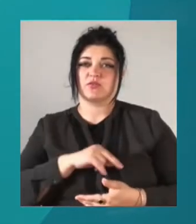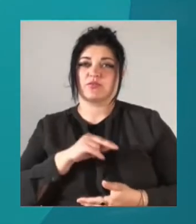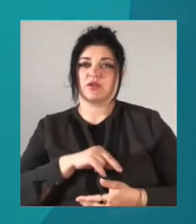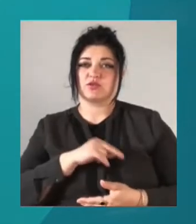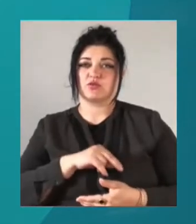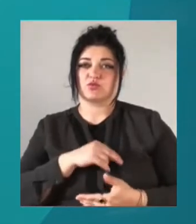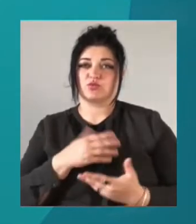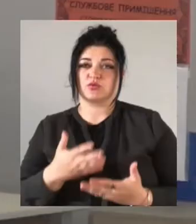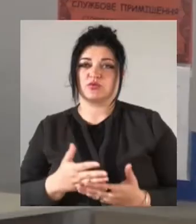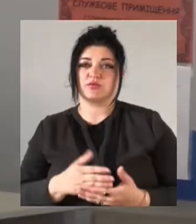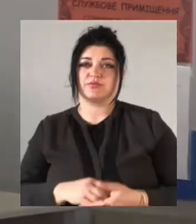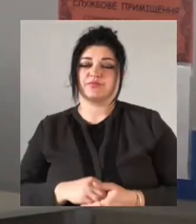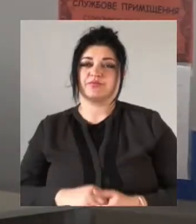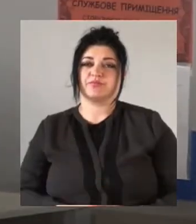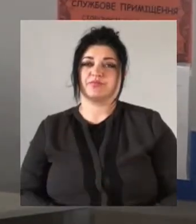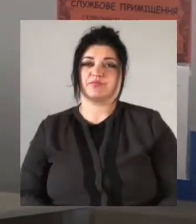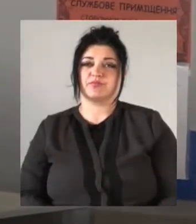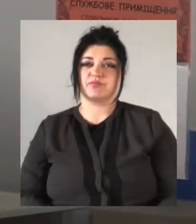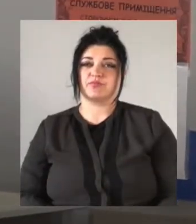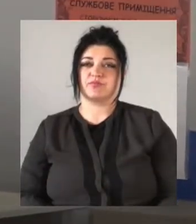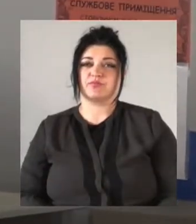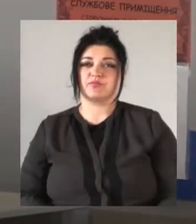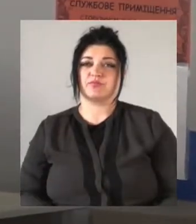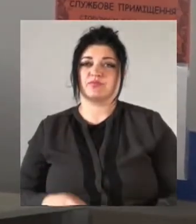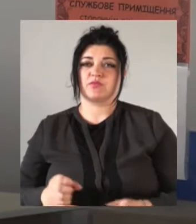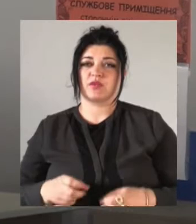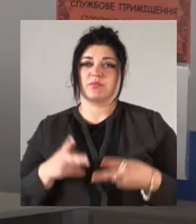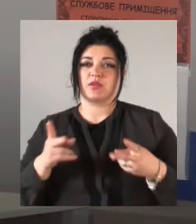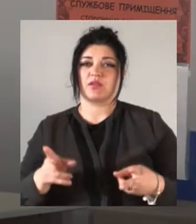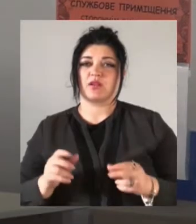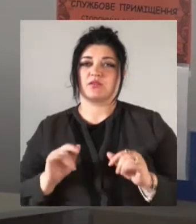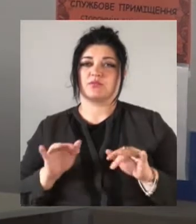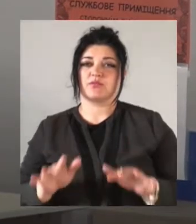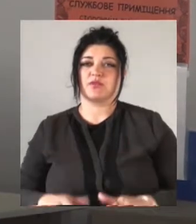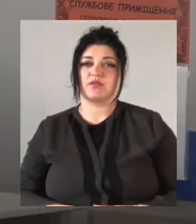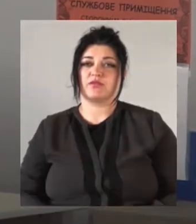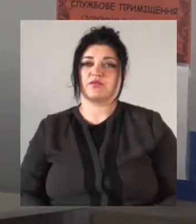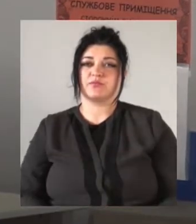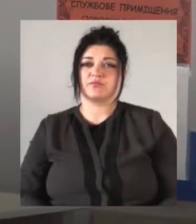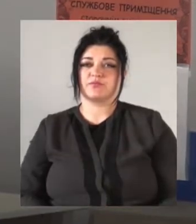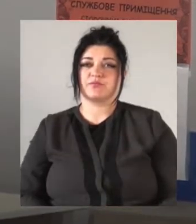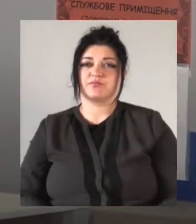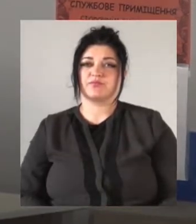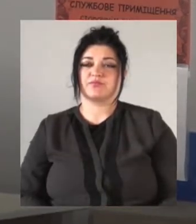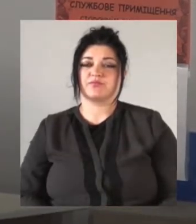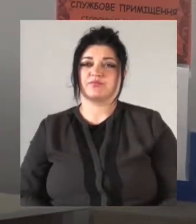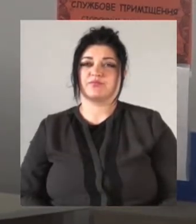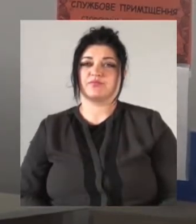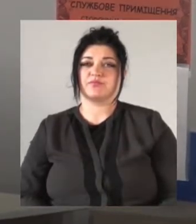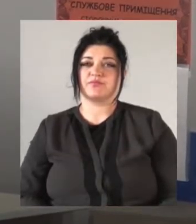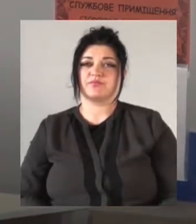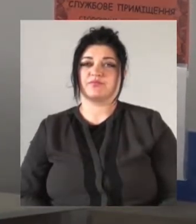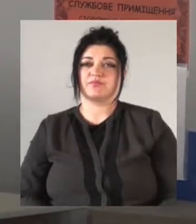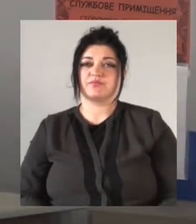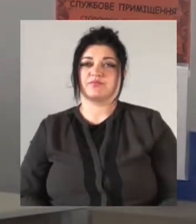з 6 травня. Комунальною установою «Центр патріотичного виховання дітей та молоді», яке підпорядковується Департаменту освіти та